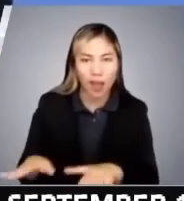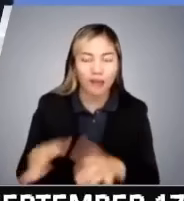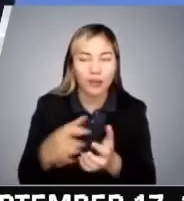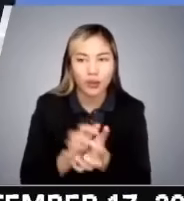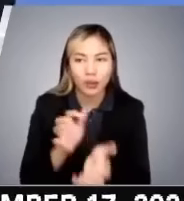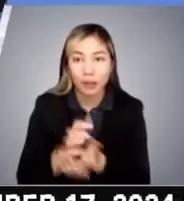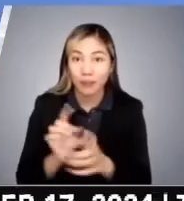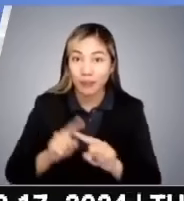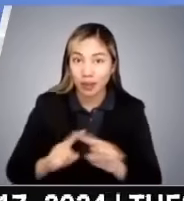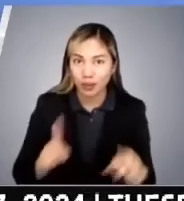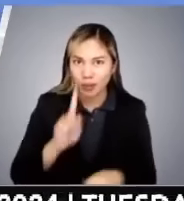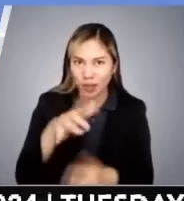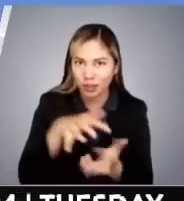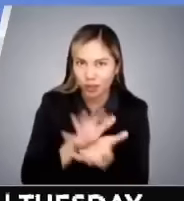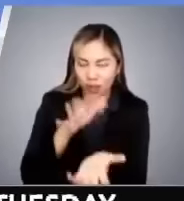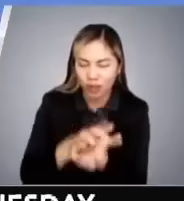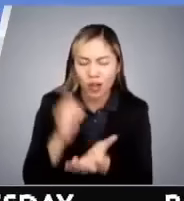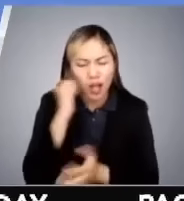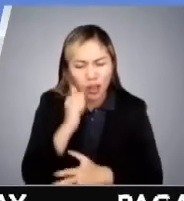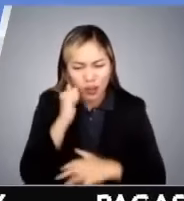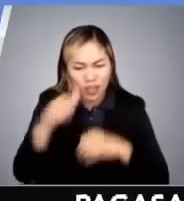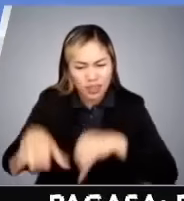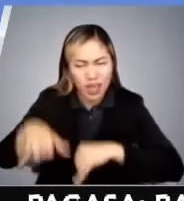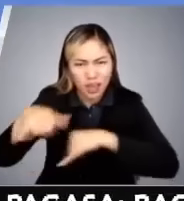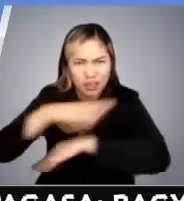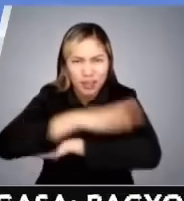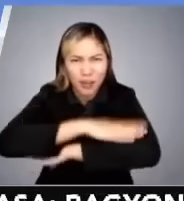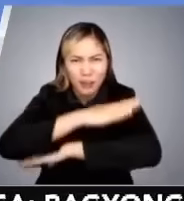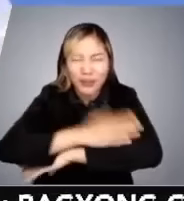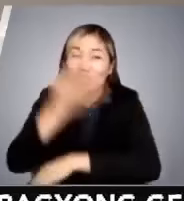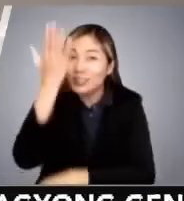nakatambay lang sa mesa. True ba? Bakit kaya?